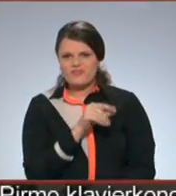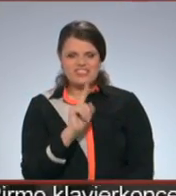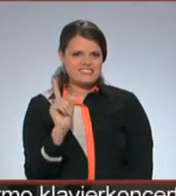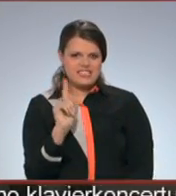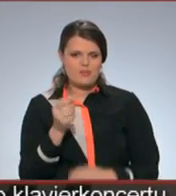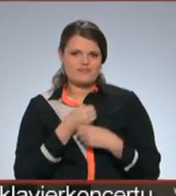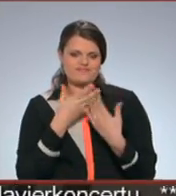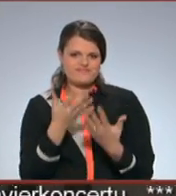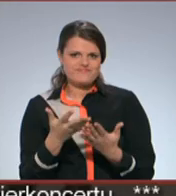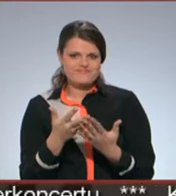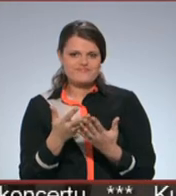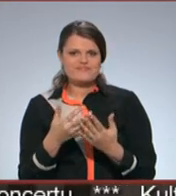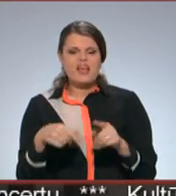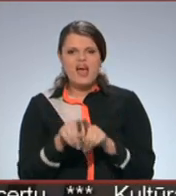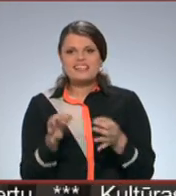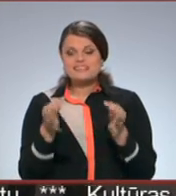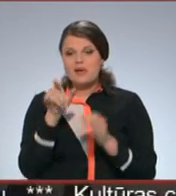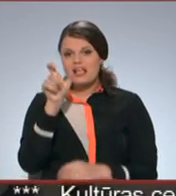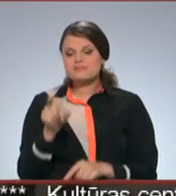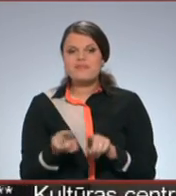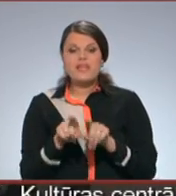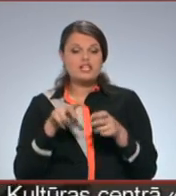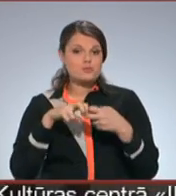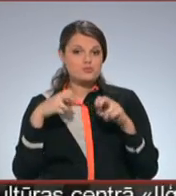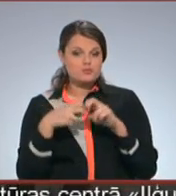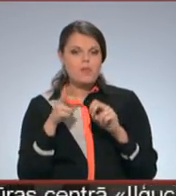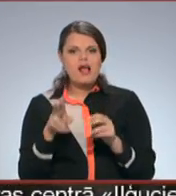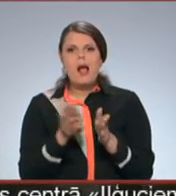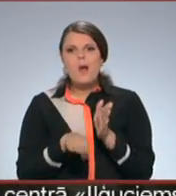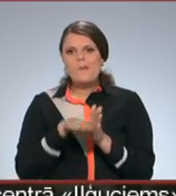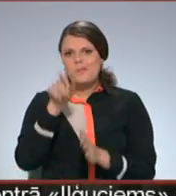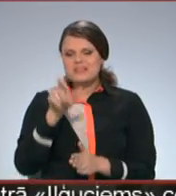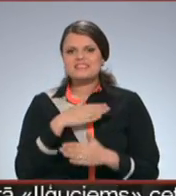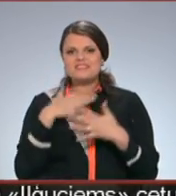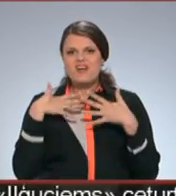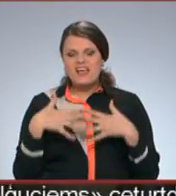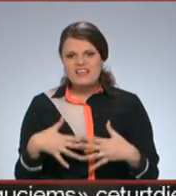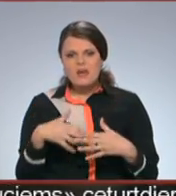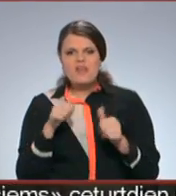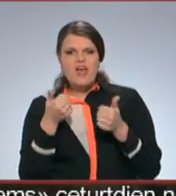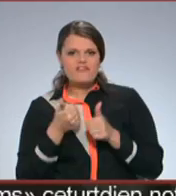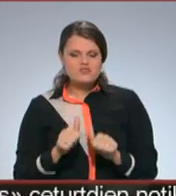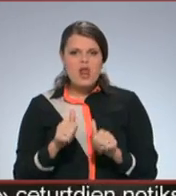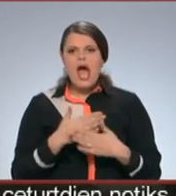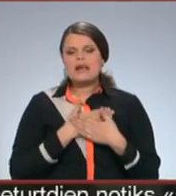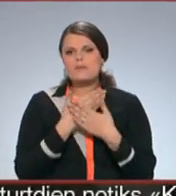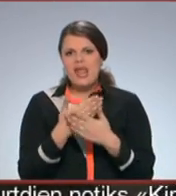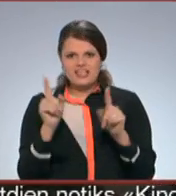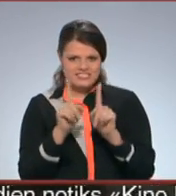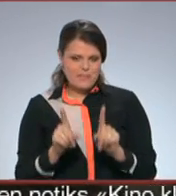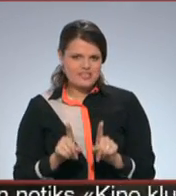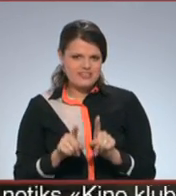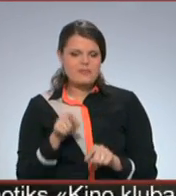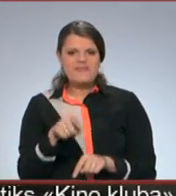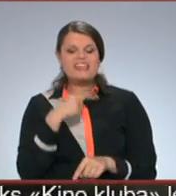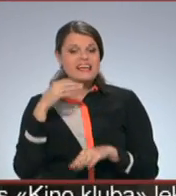Piemēram, arī glancētajiem ļaudīm ir tādas pašas problēmas kā parastajiem. Ar savu ķermeņa fizioloģiju, arī ar mīlestības lietām.